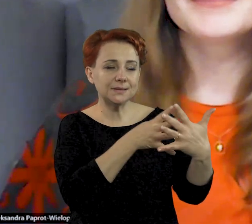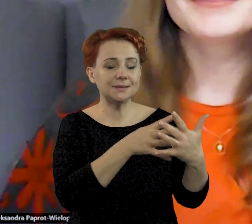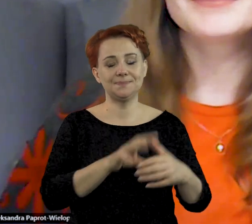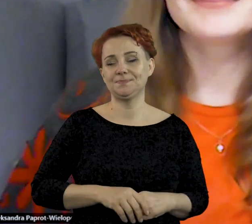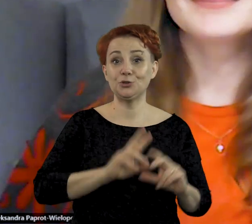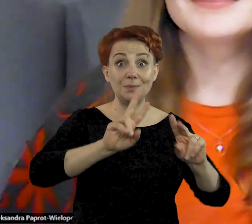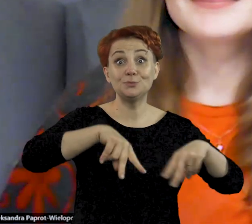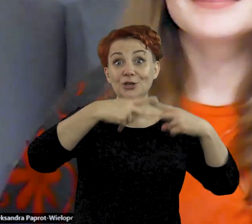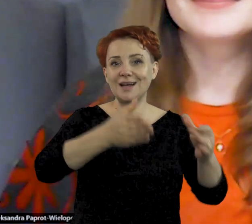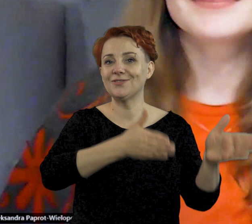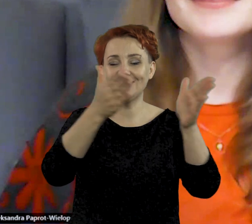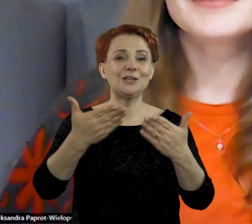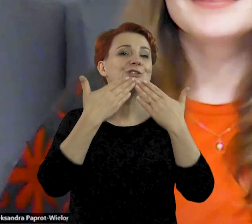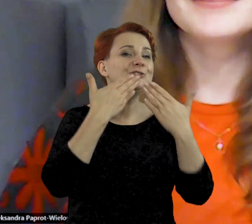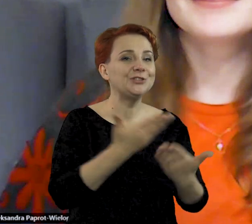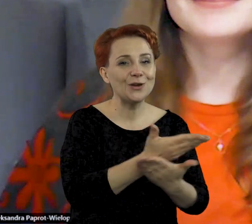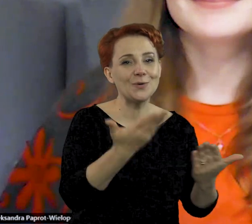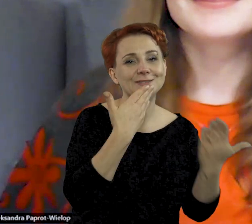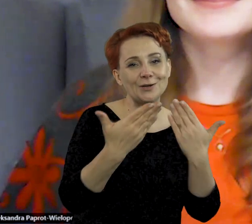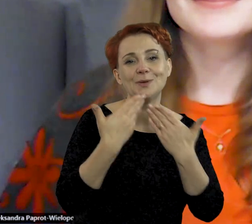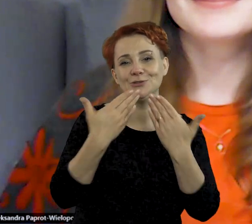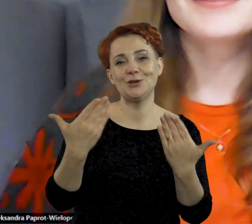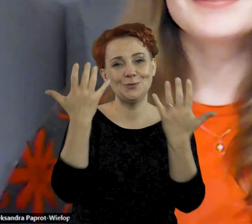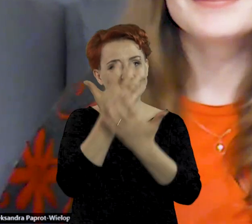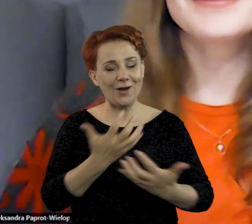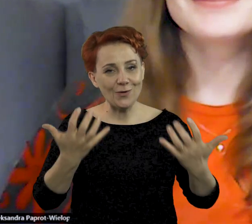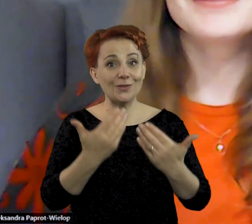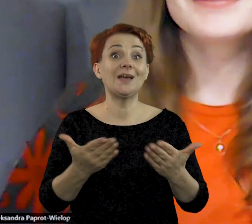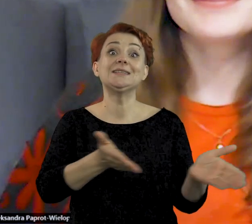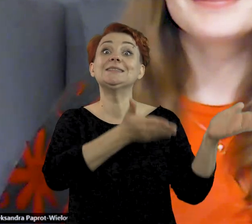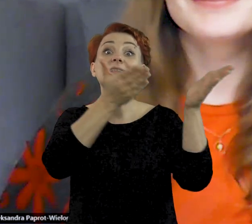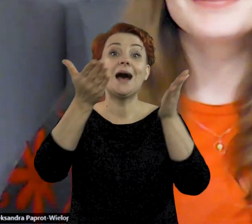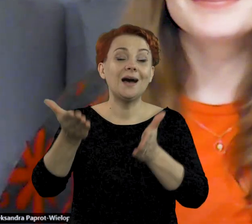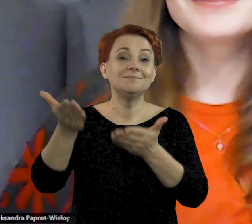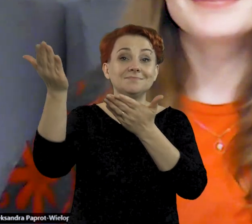rozmowę. Dziękuję również Państwu i zapraszamy Państwa do odsłuchania